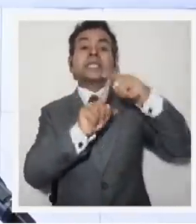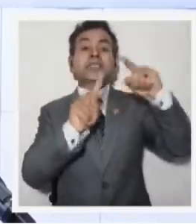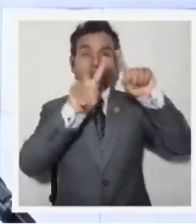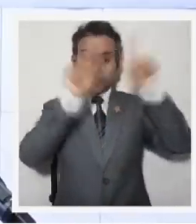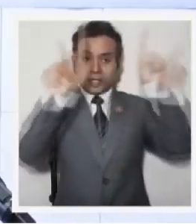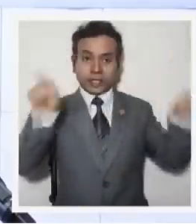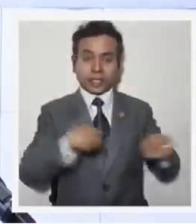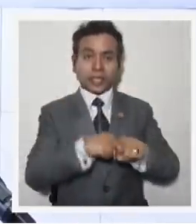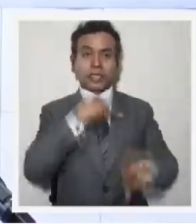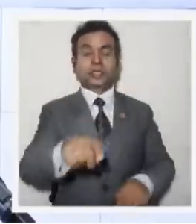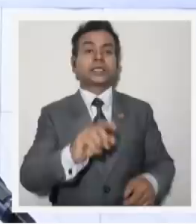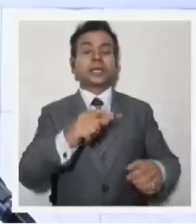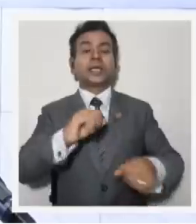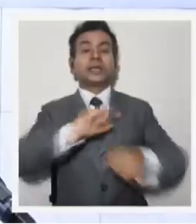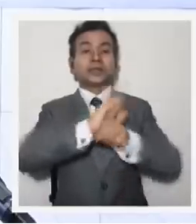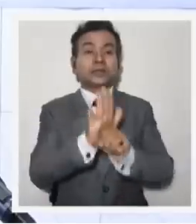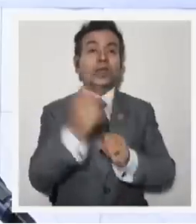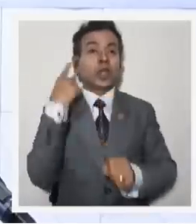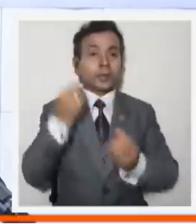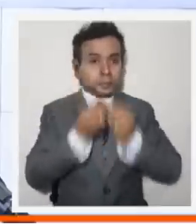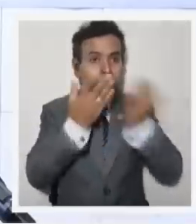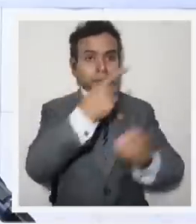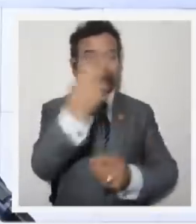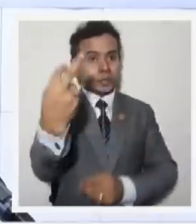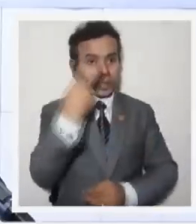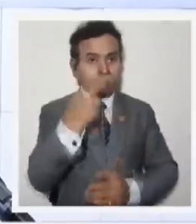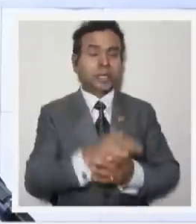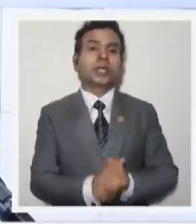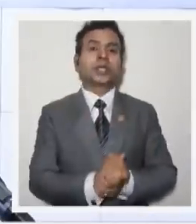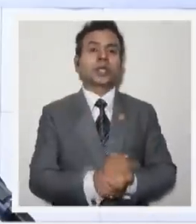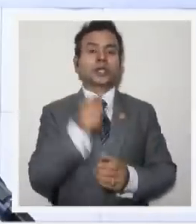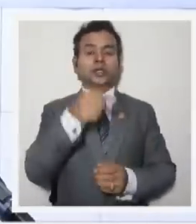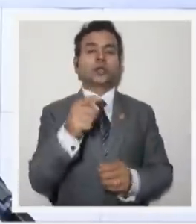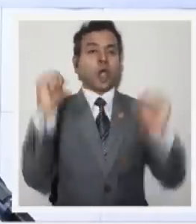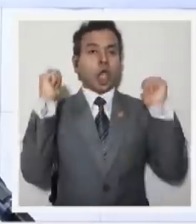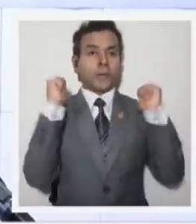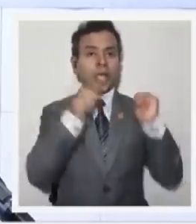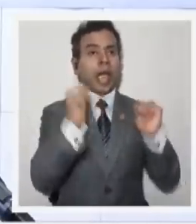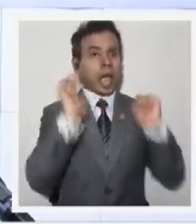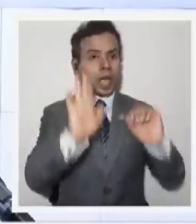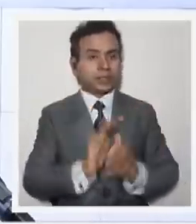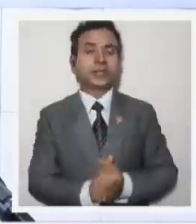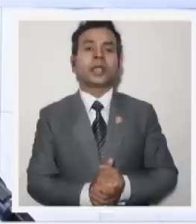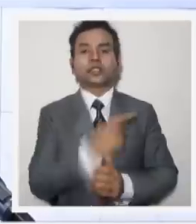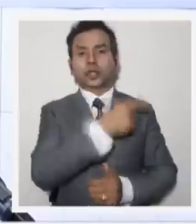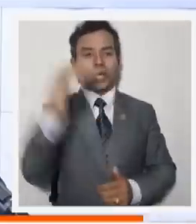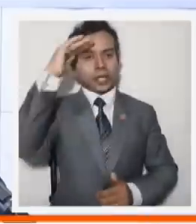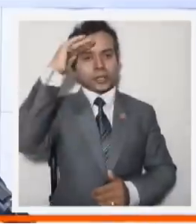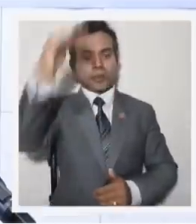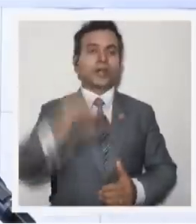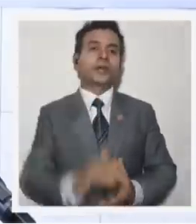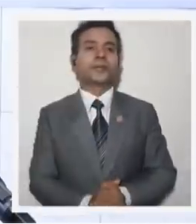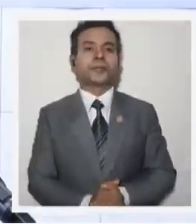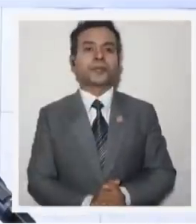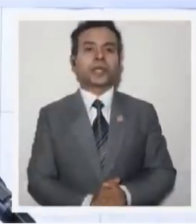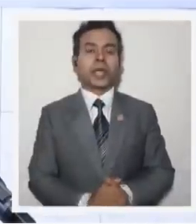করছে নানা প্রান্তে এবং প্রতিদিনের সংবাদ বুলেটিন স্বাস্থ্য অধিদপ্তর থেকে প্রচারিত কোভিড-19 বিষয়ক